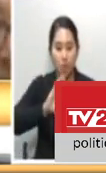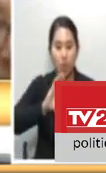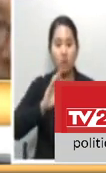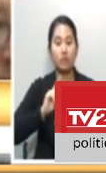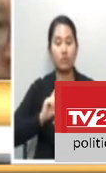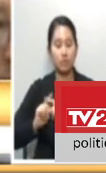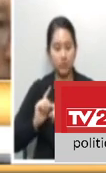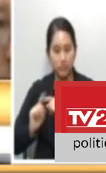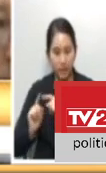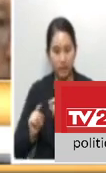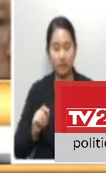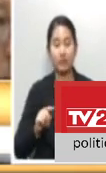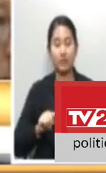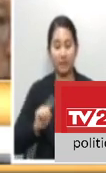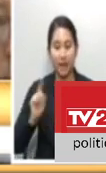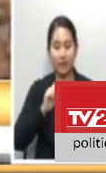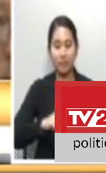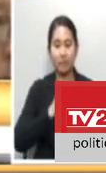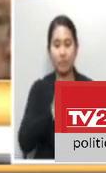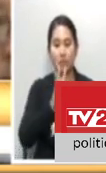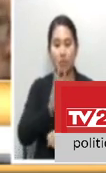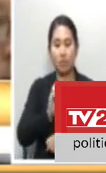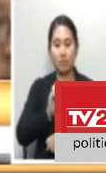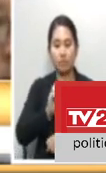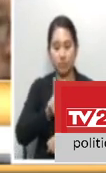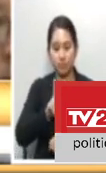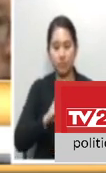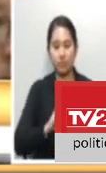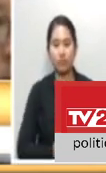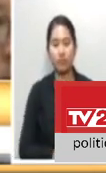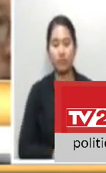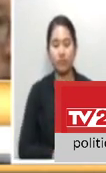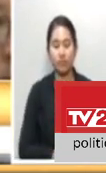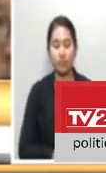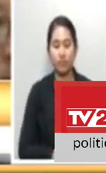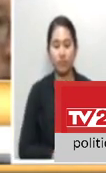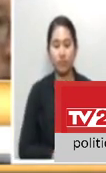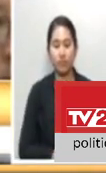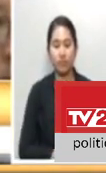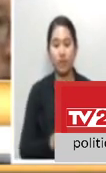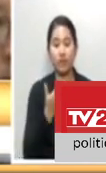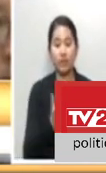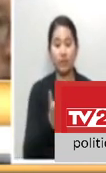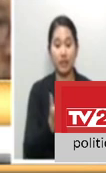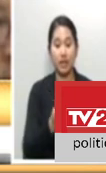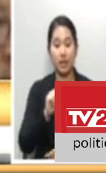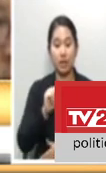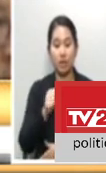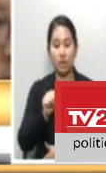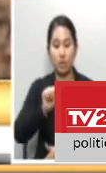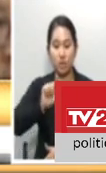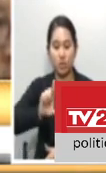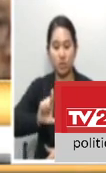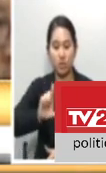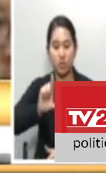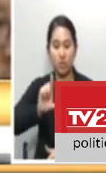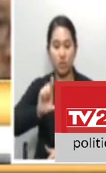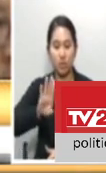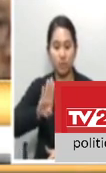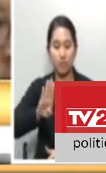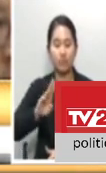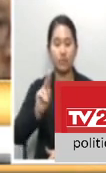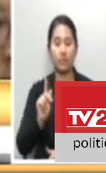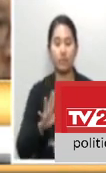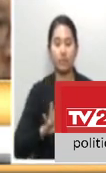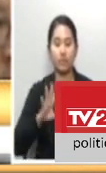ปี62ถึง 200,000 ล้านบาทและเป็นงบประมาณขาดดุลท่านประธานที่เคารพครับเราลองย้